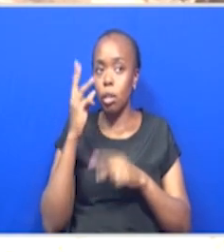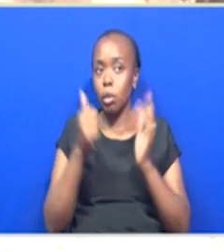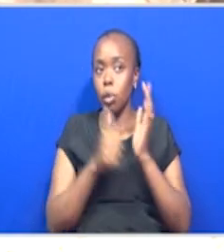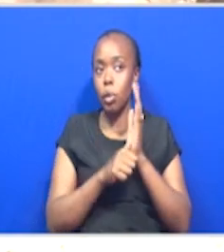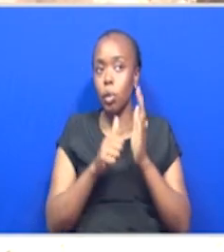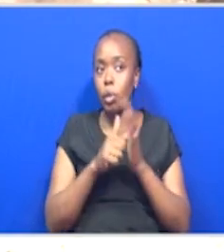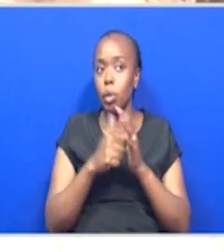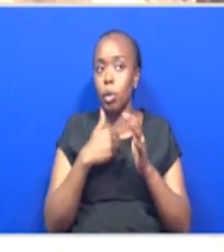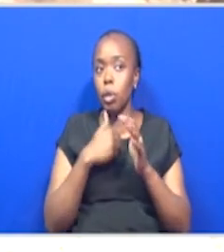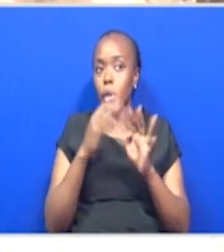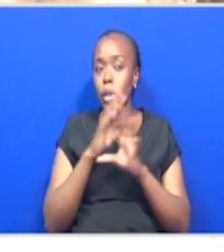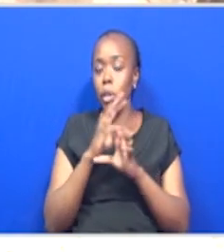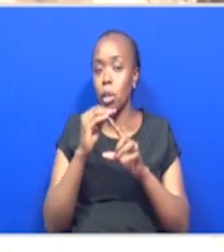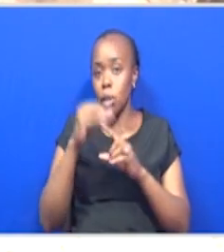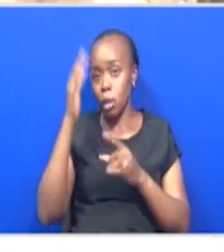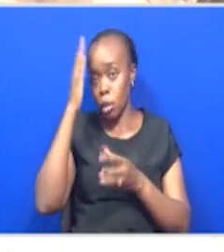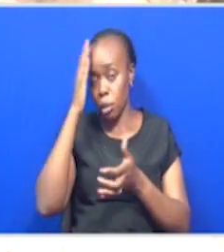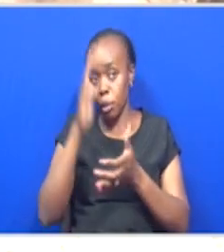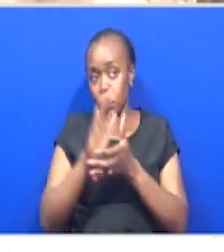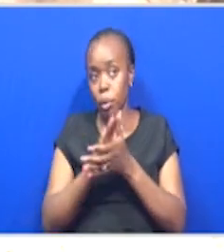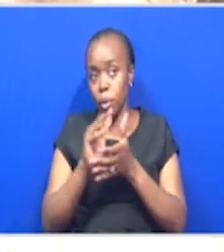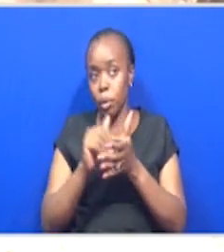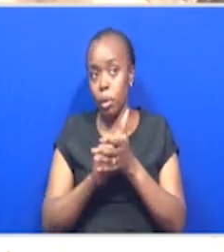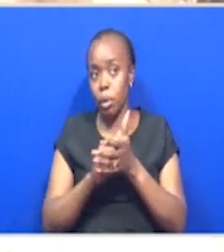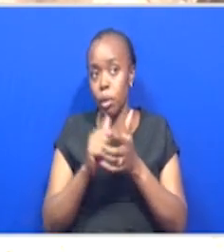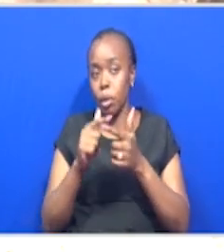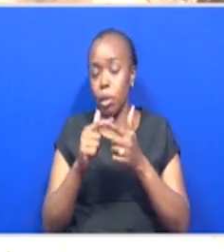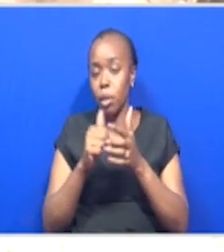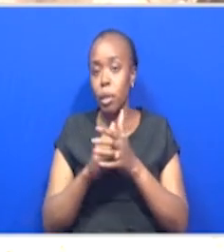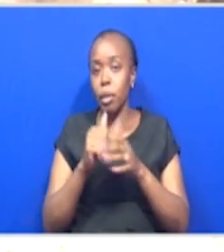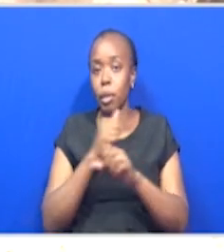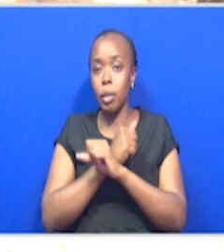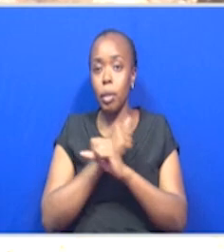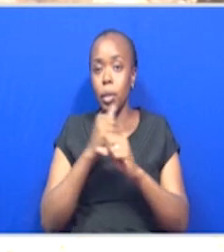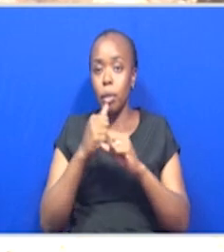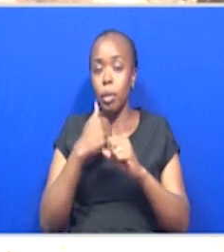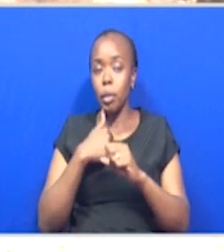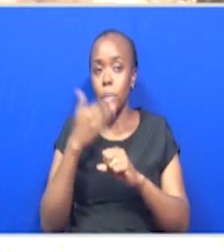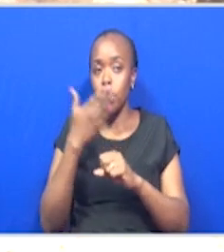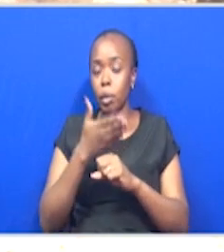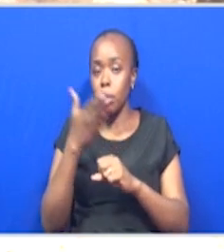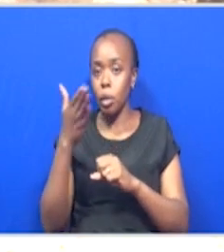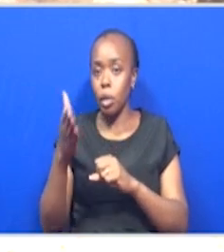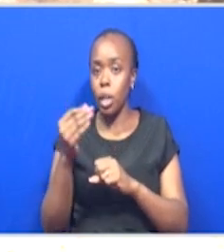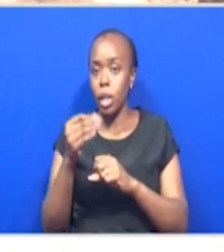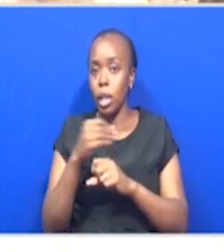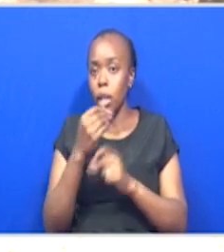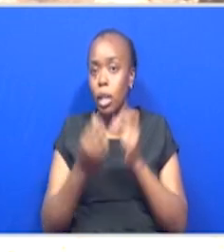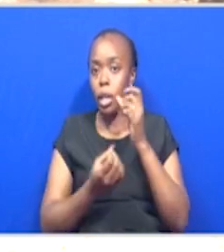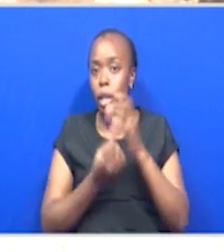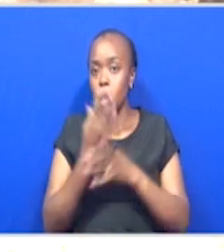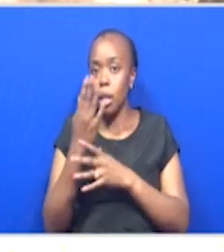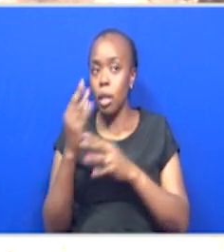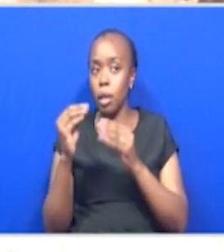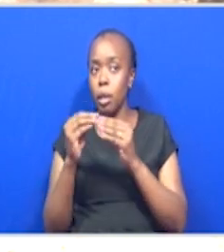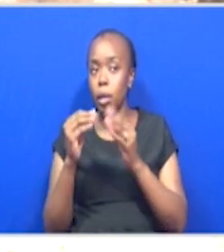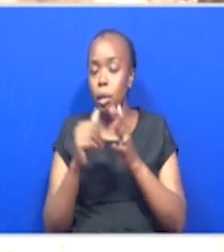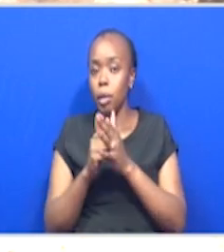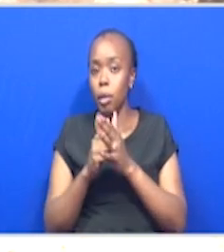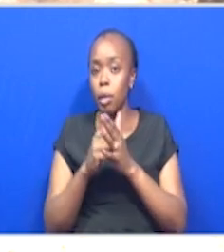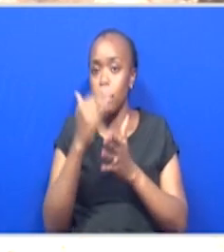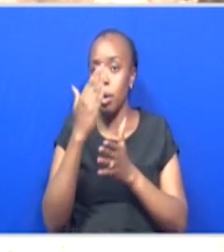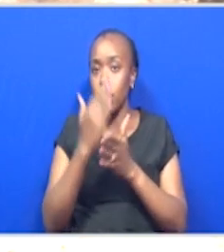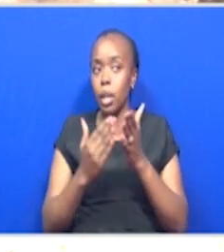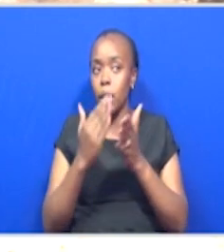hatuko tunaamini ati hizo ati tuko safe juu si tuko hapo tu juu tulikuwa tumepanda hapo tukapata macracks huko kwa